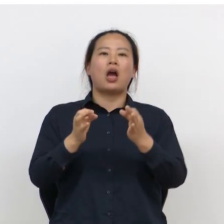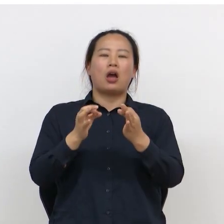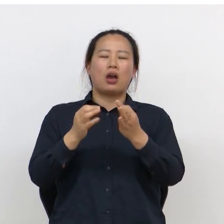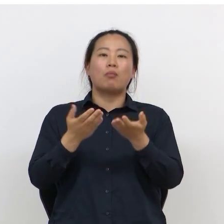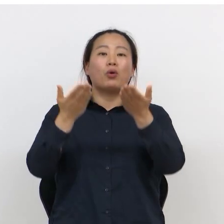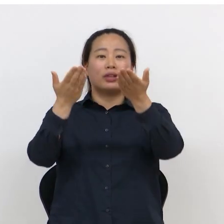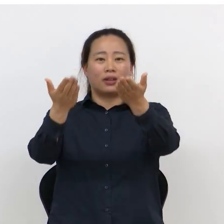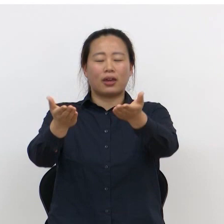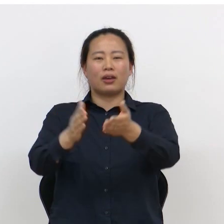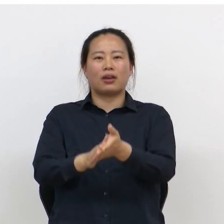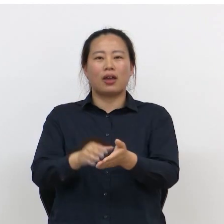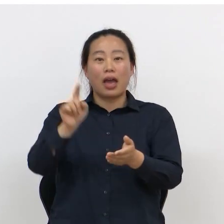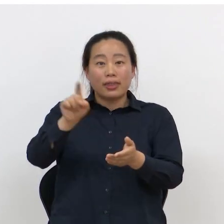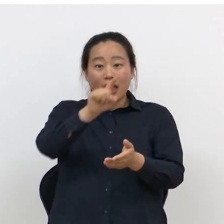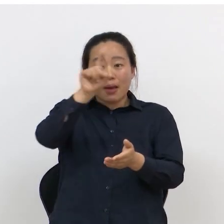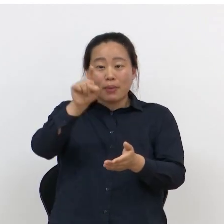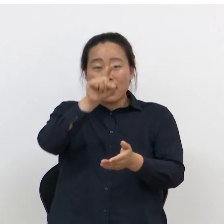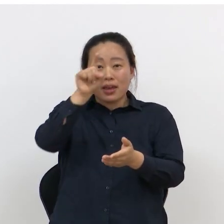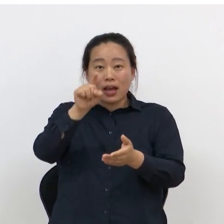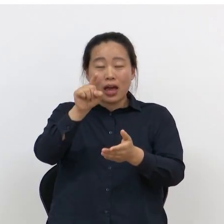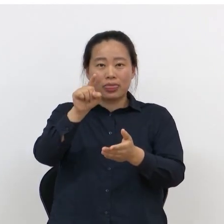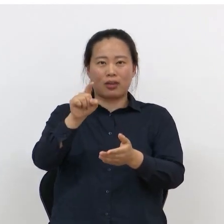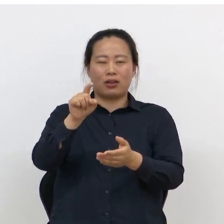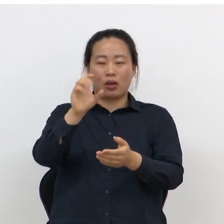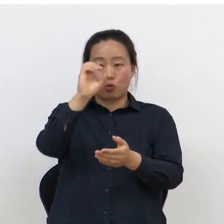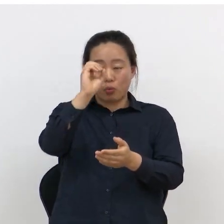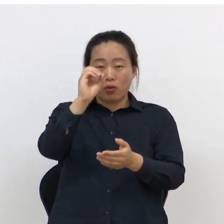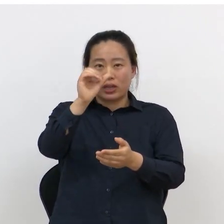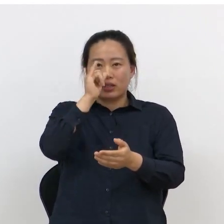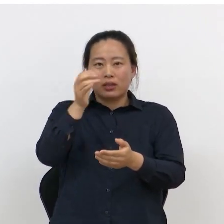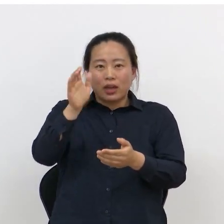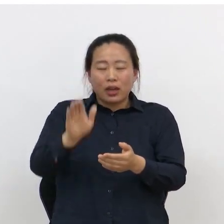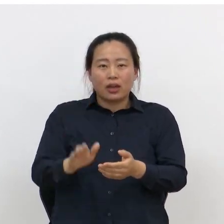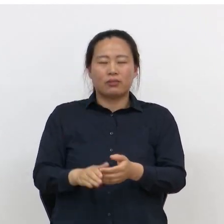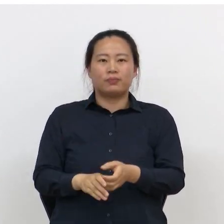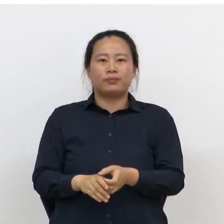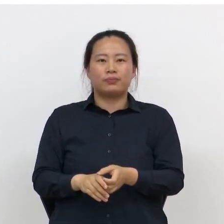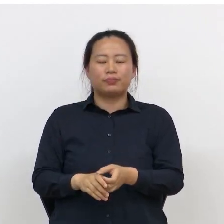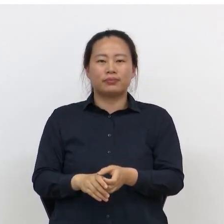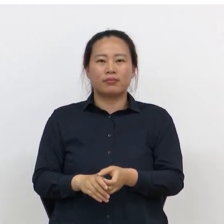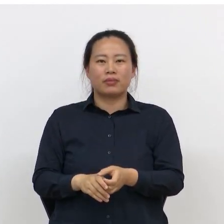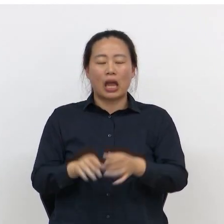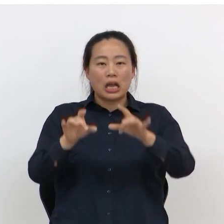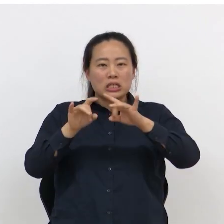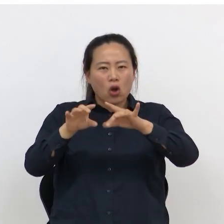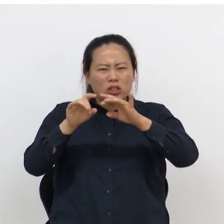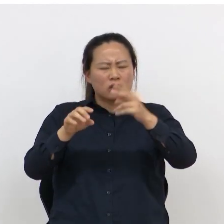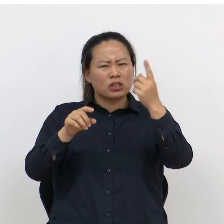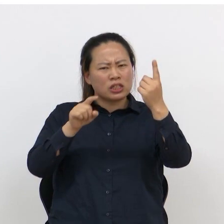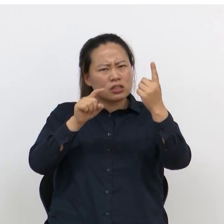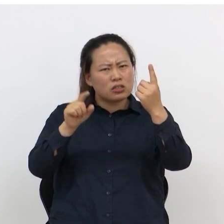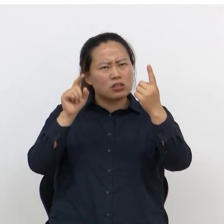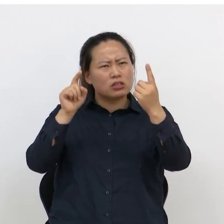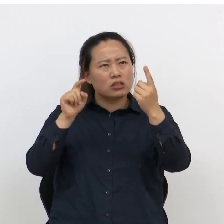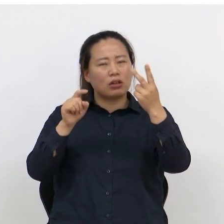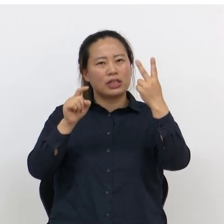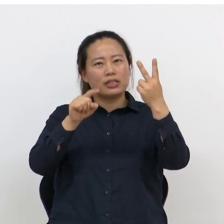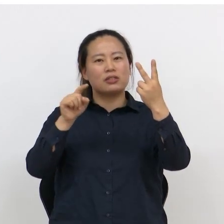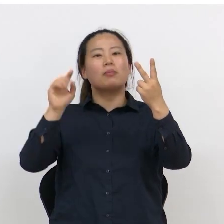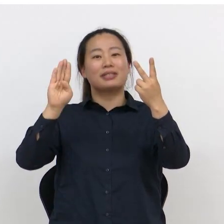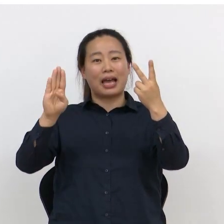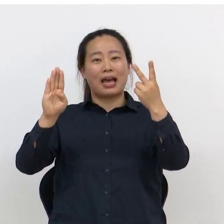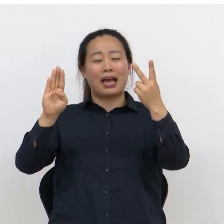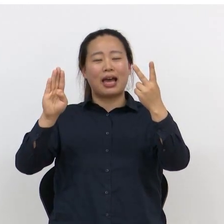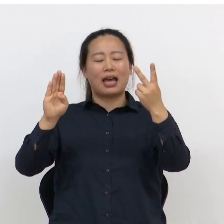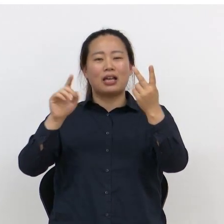저 안이 달팽이관 구멍이 열린 게 되겠습니다. 그리고 이제 전극이 저기 한 2.4cm쯤 되는 전극인데